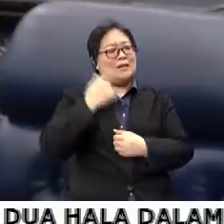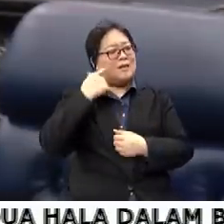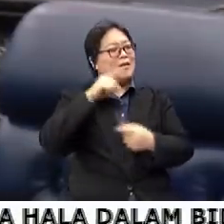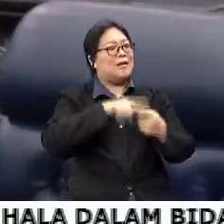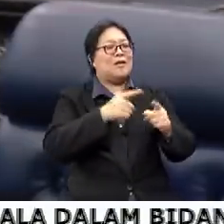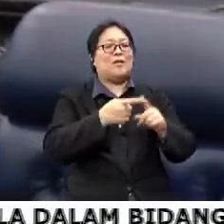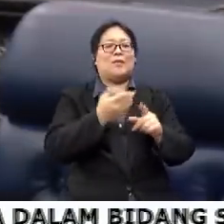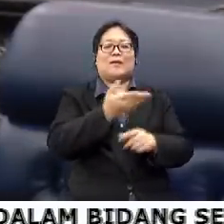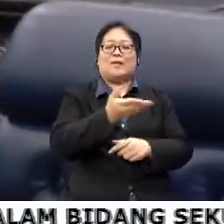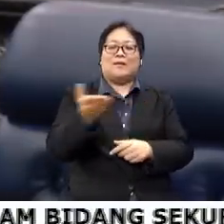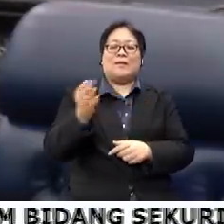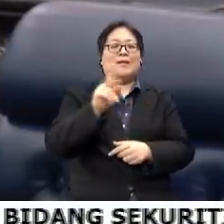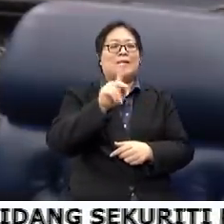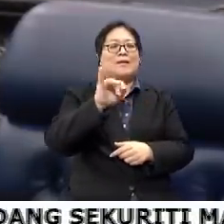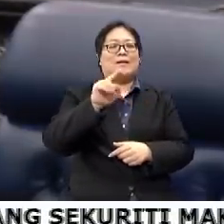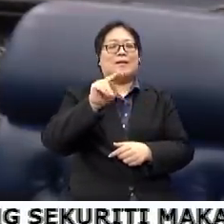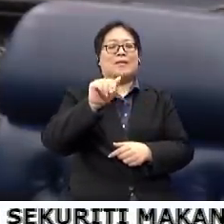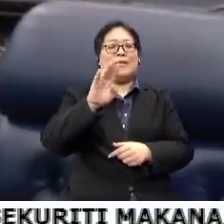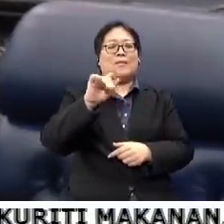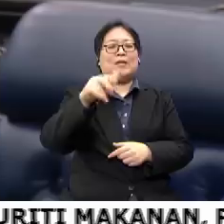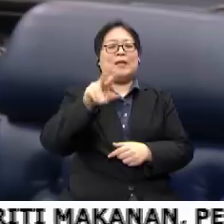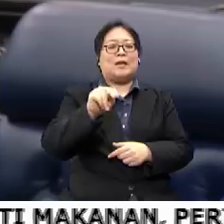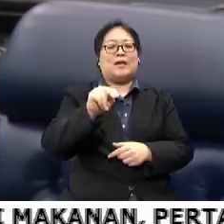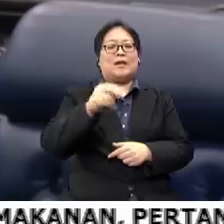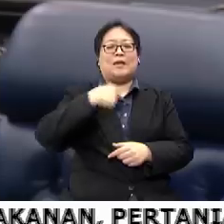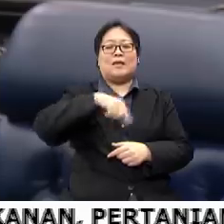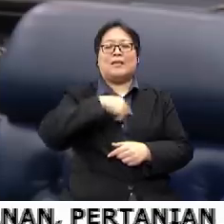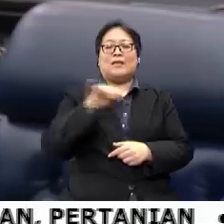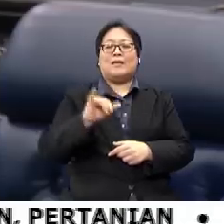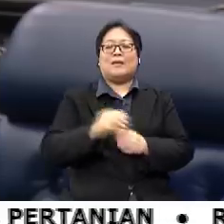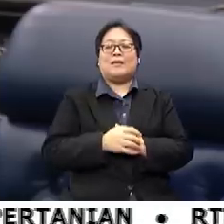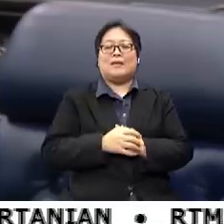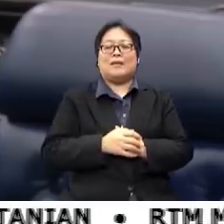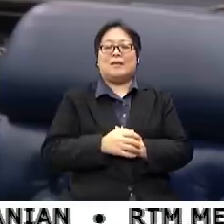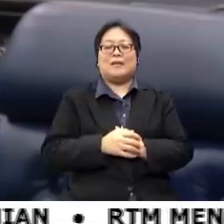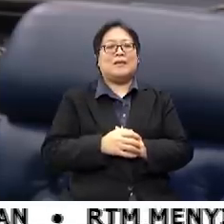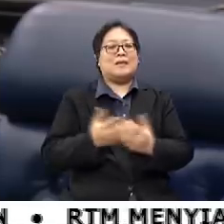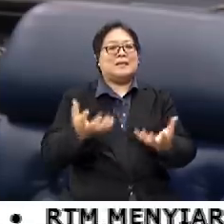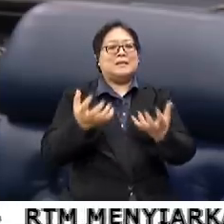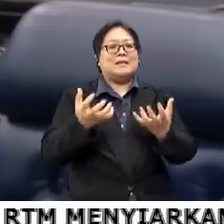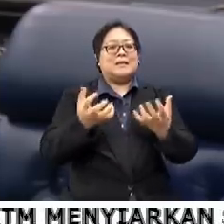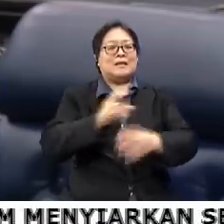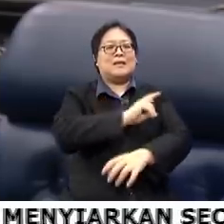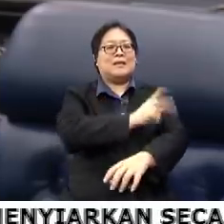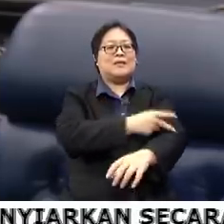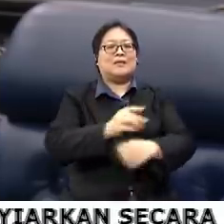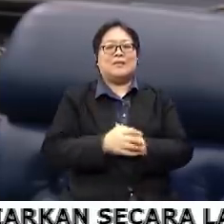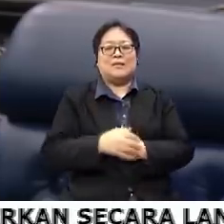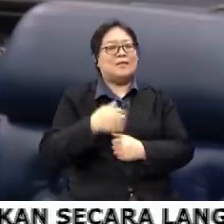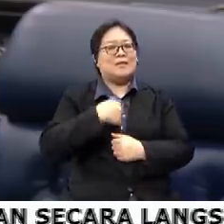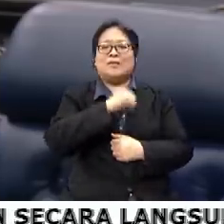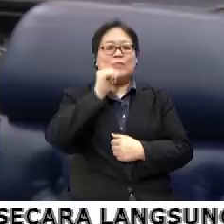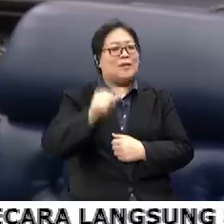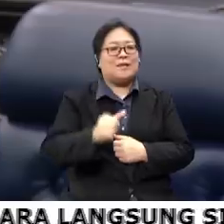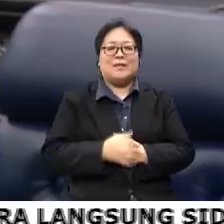rakan Kina Batangan digelar sebagai kita ini dahagakan, power hunger, hungry. We are not power